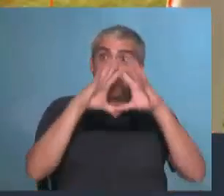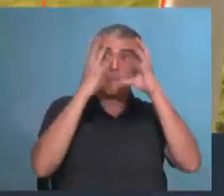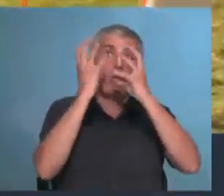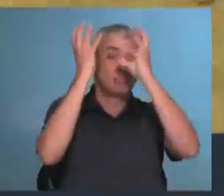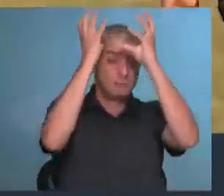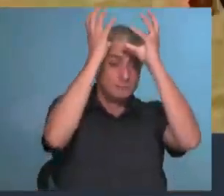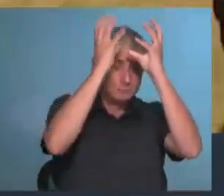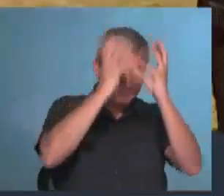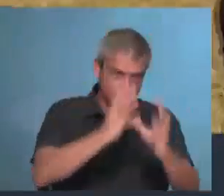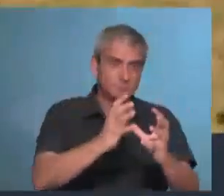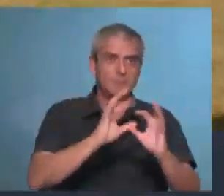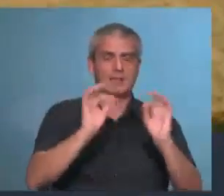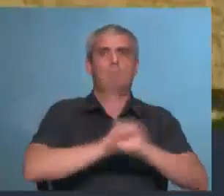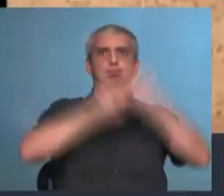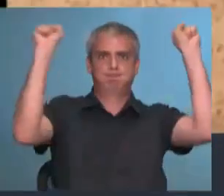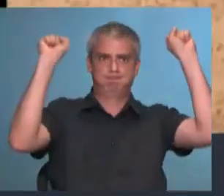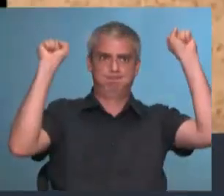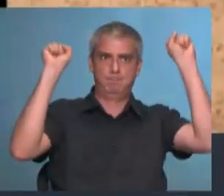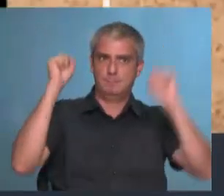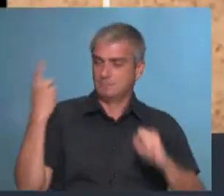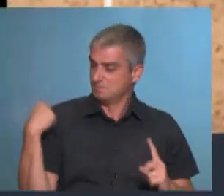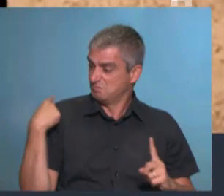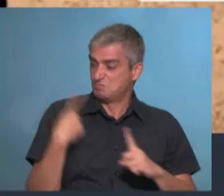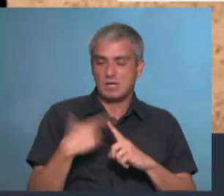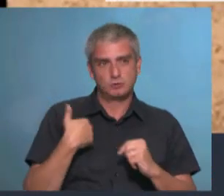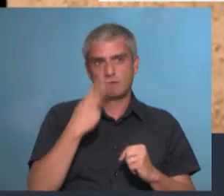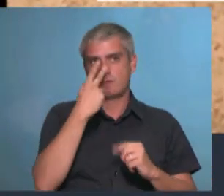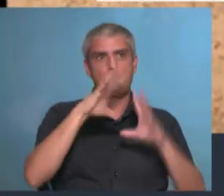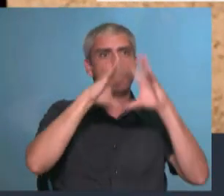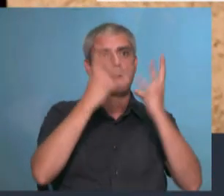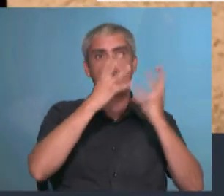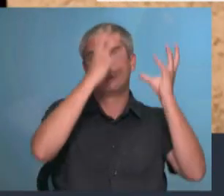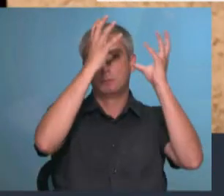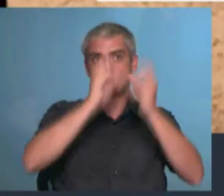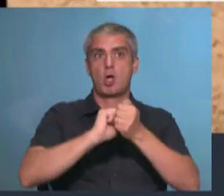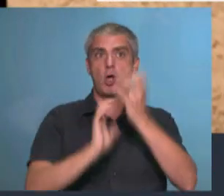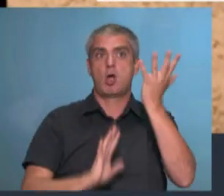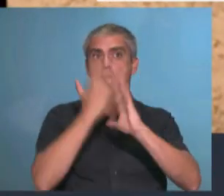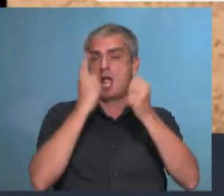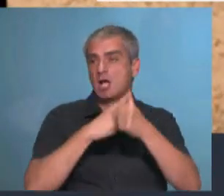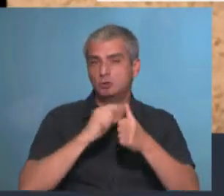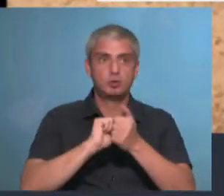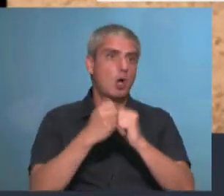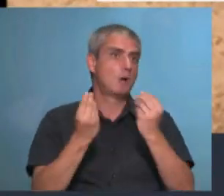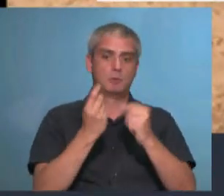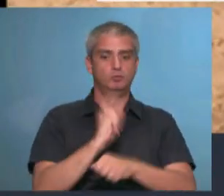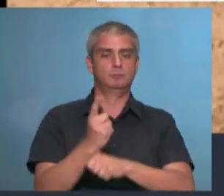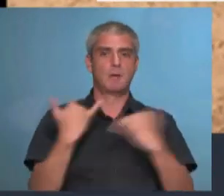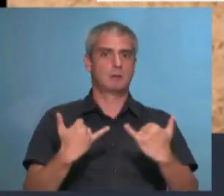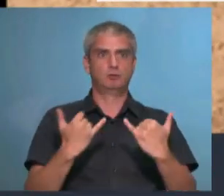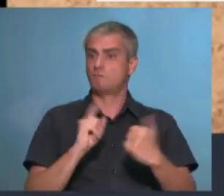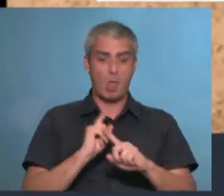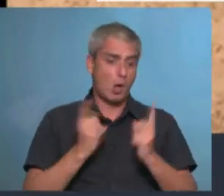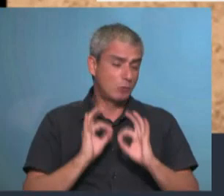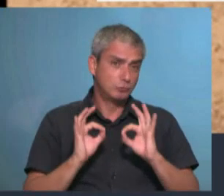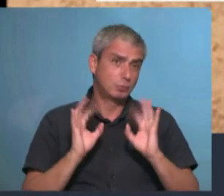הקרקע, אירע הפיצוץ. עד היום הכרנו בלון שנופל ואו מבעיר משהו או קורה משהו מיידי, ואם לא קורה משהו מיידי